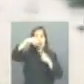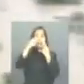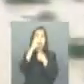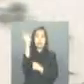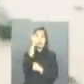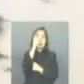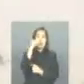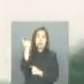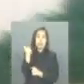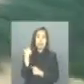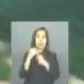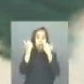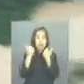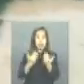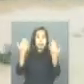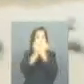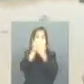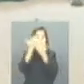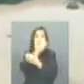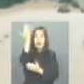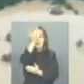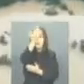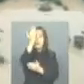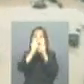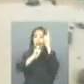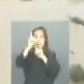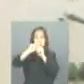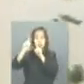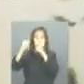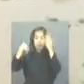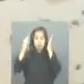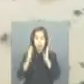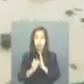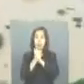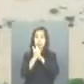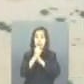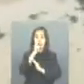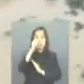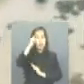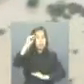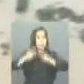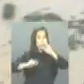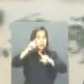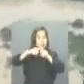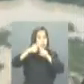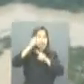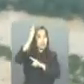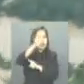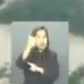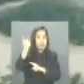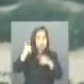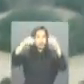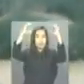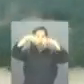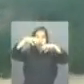ความเปลี่ยนแปลงของสภาพภูมิอากาศทำให้มีการคาดการณ์จากผู้เชี่ยวชาญว่าอีกไม่กี่เดือนข้างหน้าจะมีฝนตกหนักและเกิ